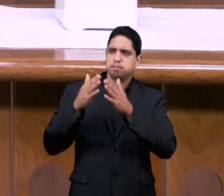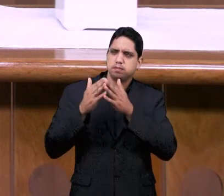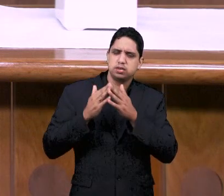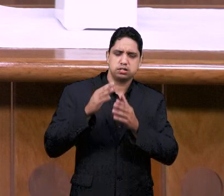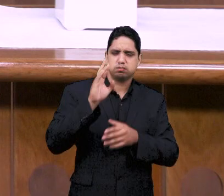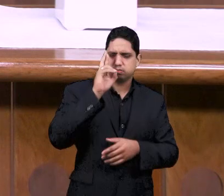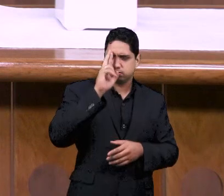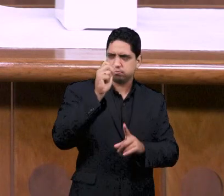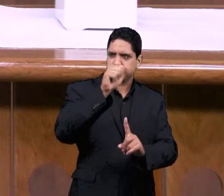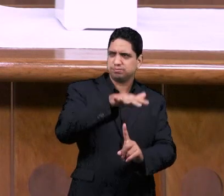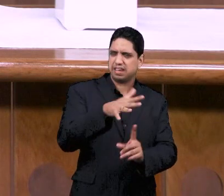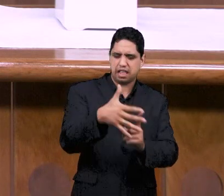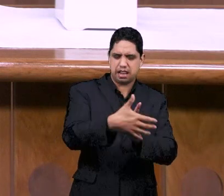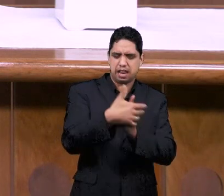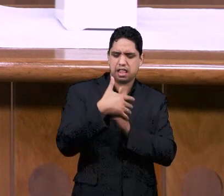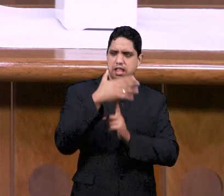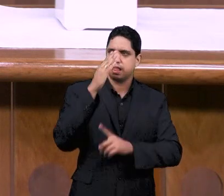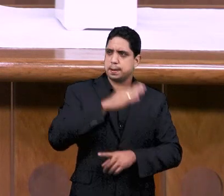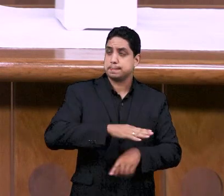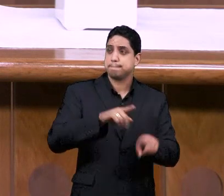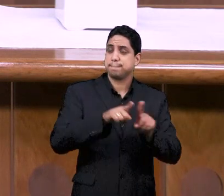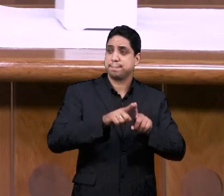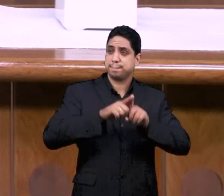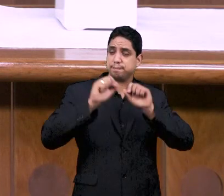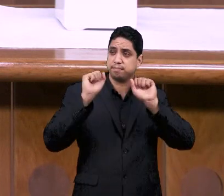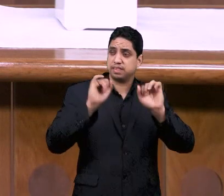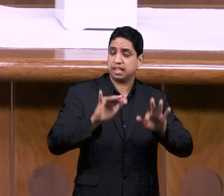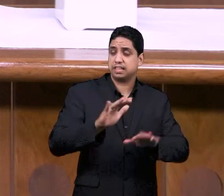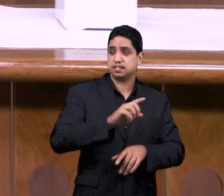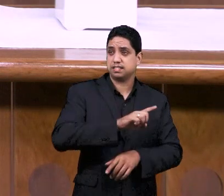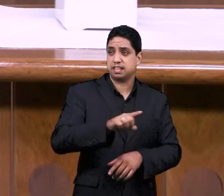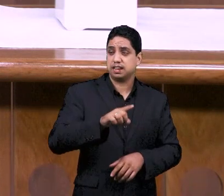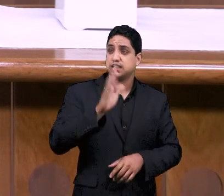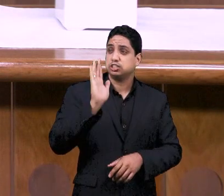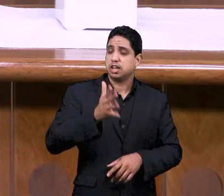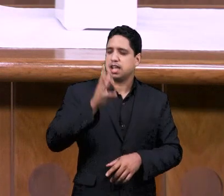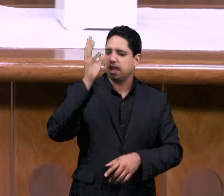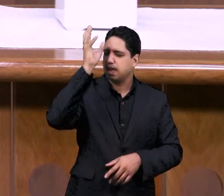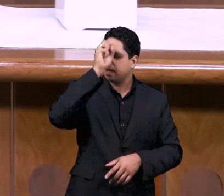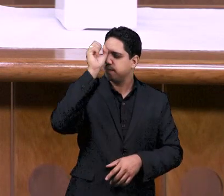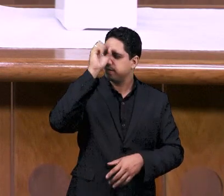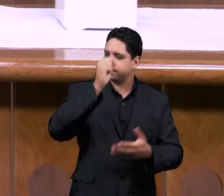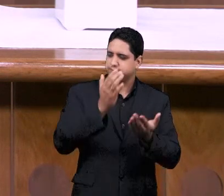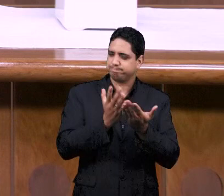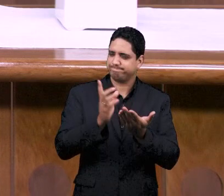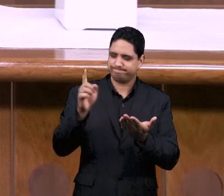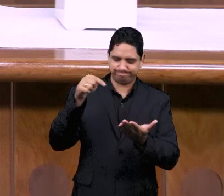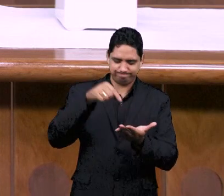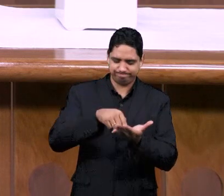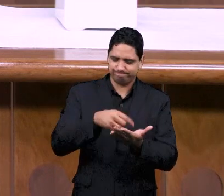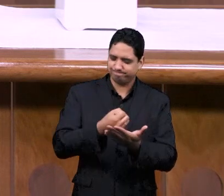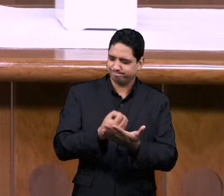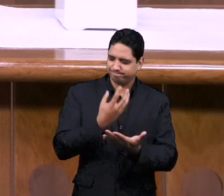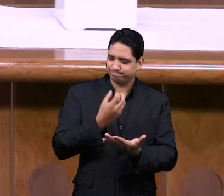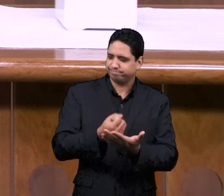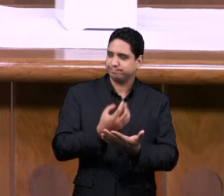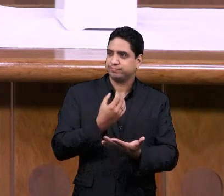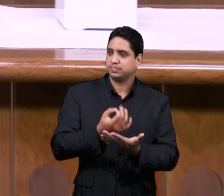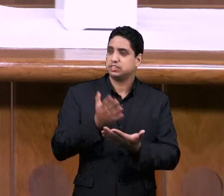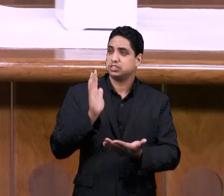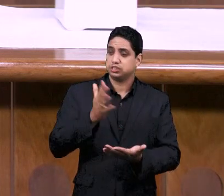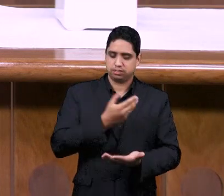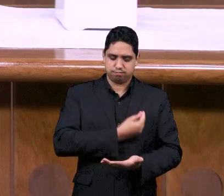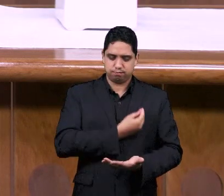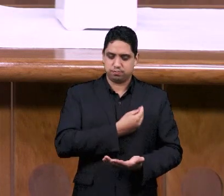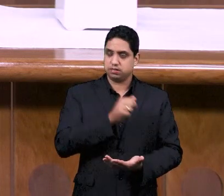mains pour les délivrer de tout mal, pour donner la bénédiction qu'elles puissent être aussi en train d'assimiler ta parole, comme ils sont déjà